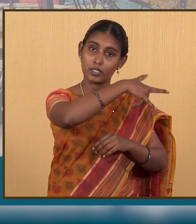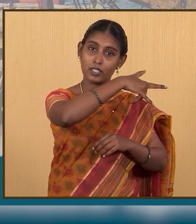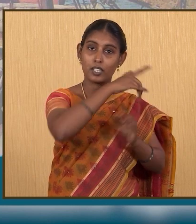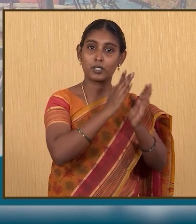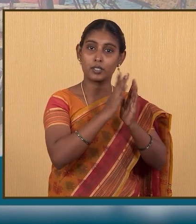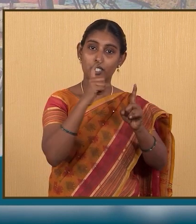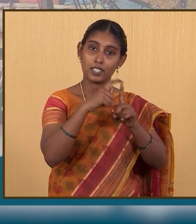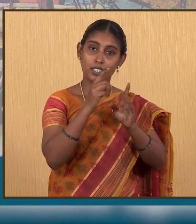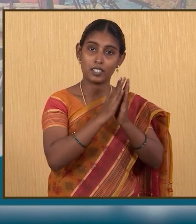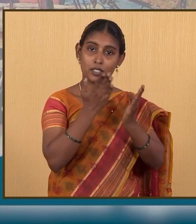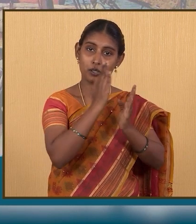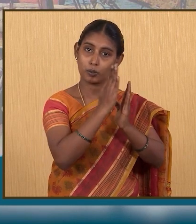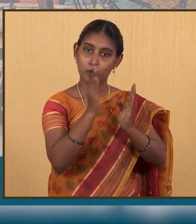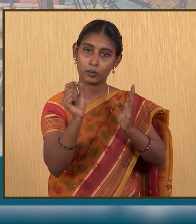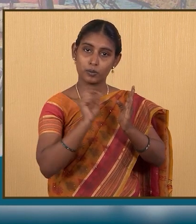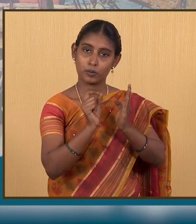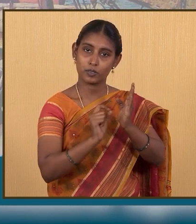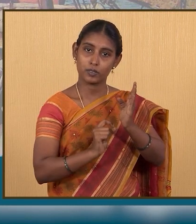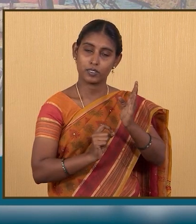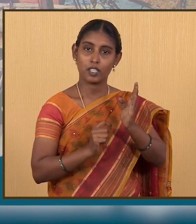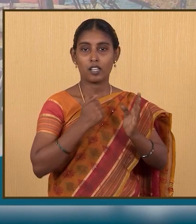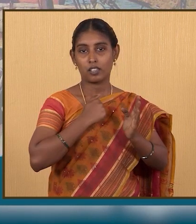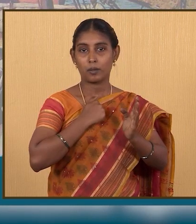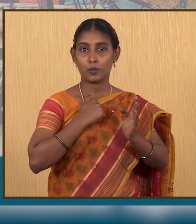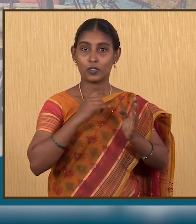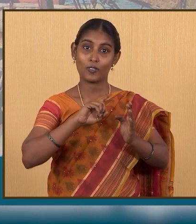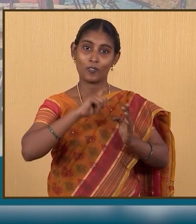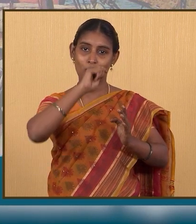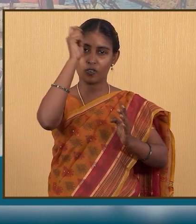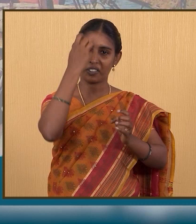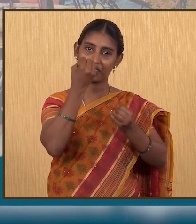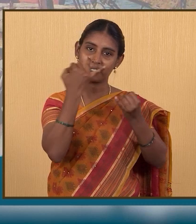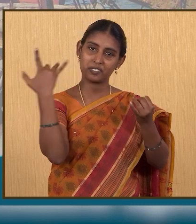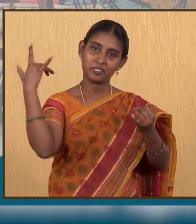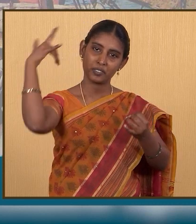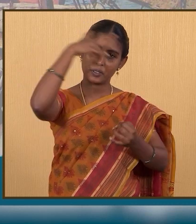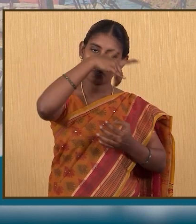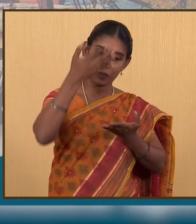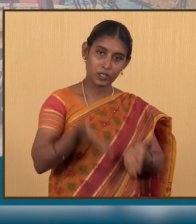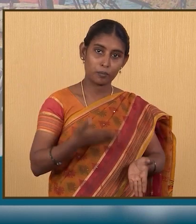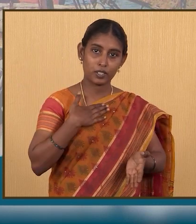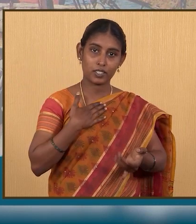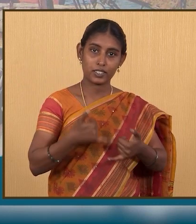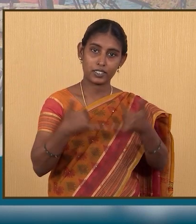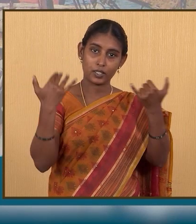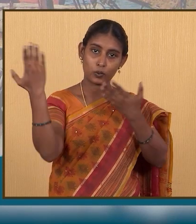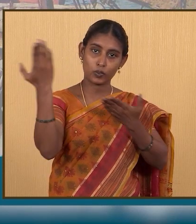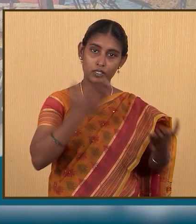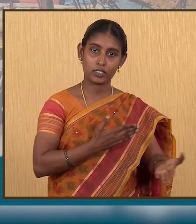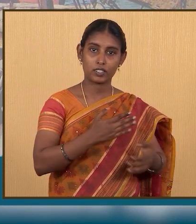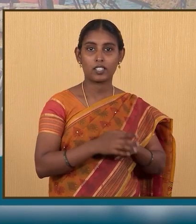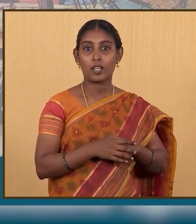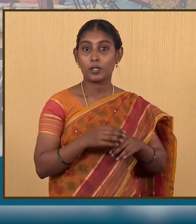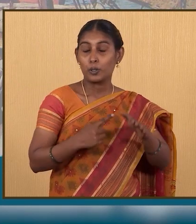வெளிநாட்டு பயண குறிப்புகள் அப்படின்னு பார்த்தோன்னா, நிறைய வெளிநாட்டு பயணிகள் நம்ம இந்தியாவுக்கு வந்திருக்காங்க. அதில் முக்கியமாக